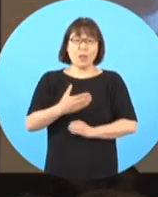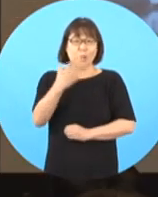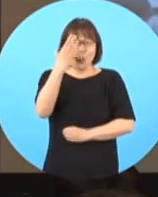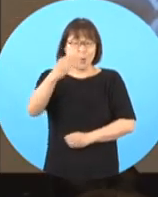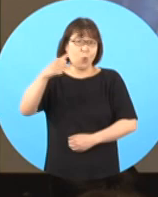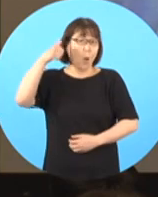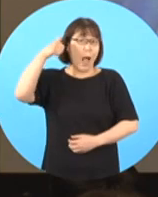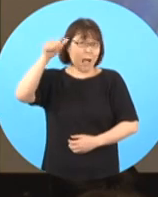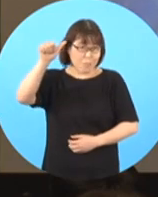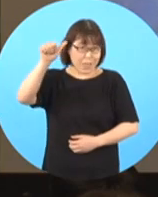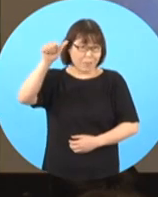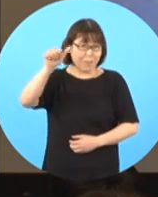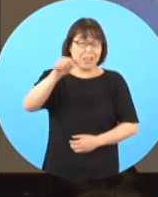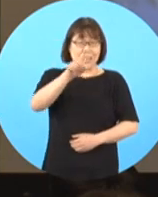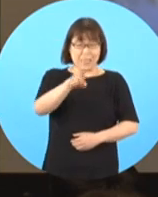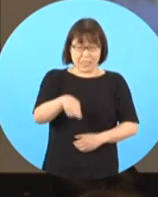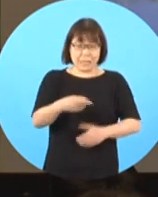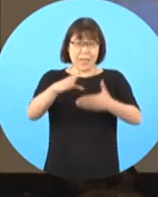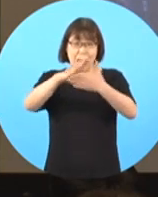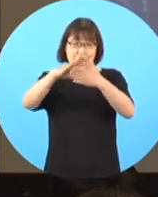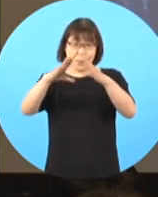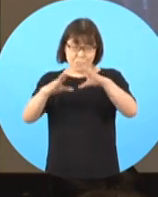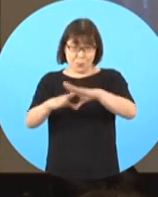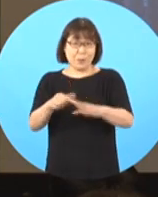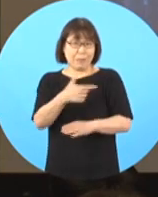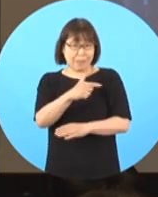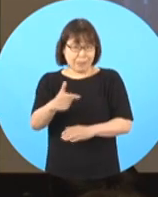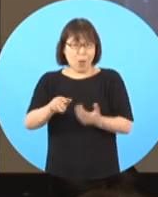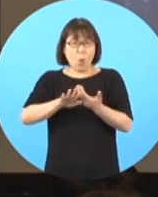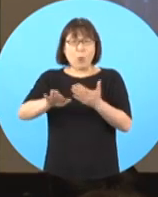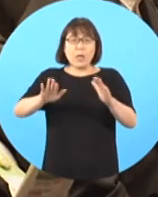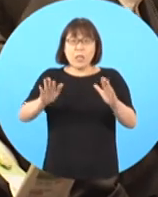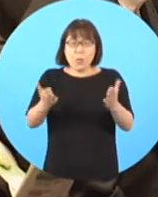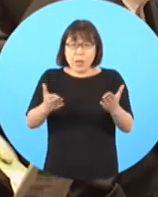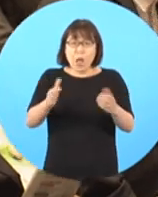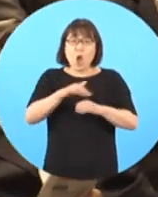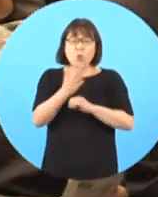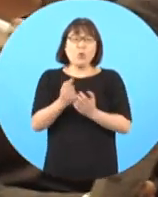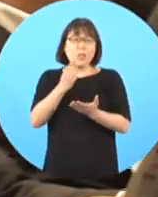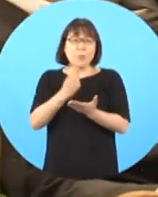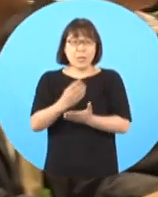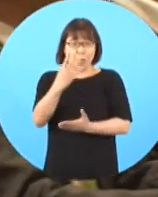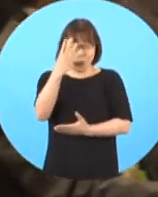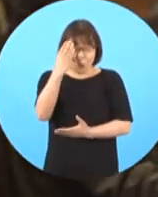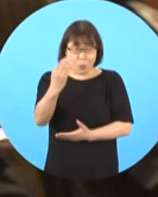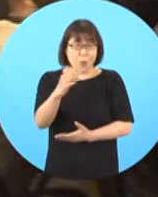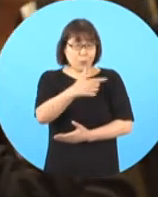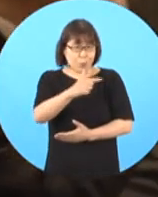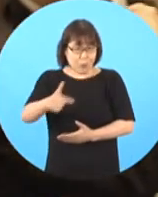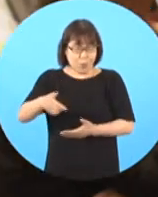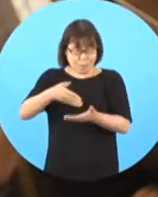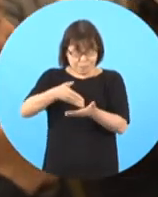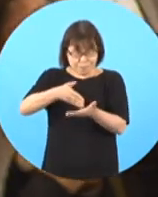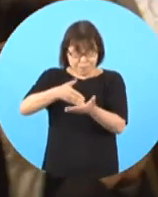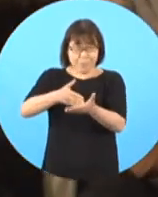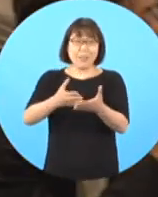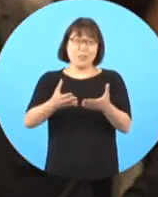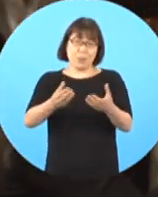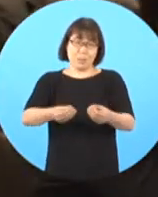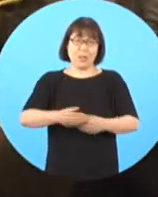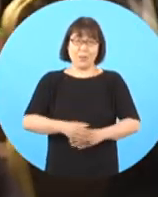。自然や文化など、他では味わえない徳島の魅力の数々をプレゼンテーションし